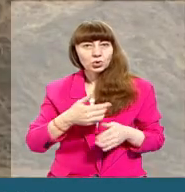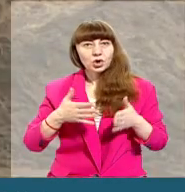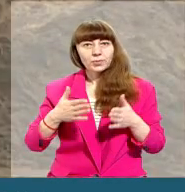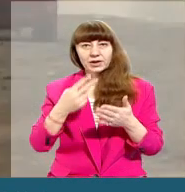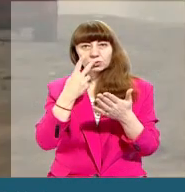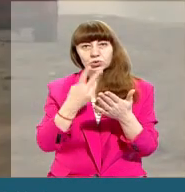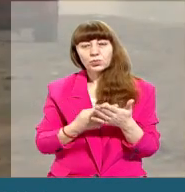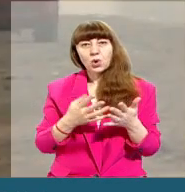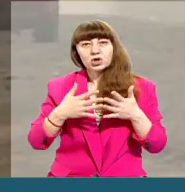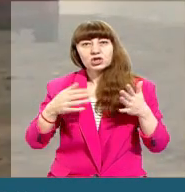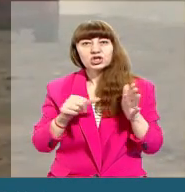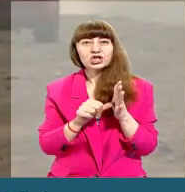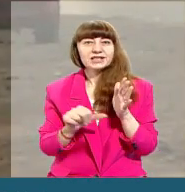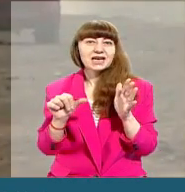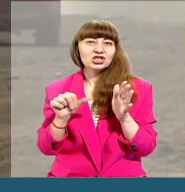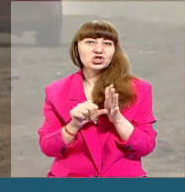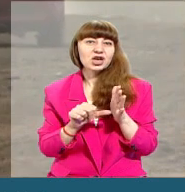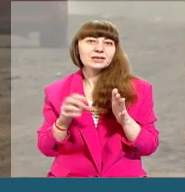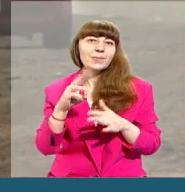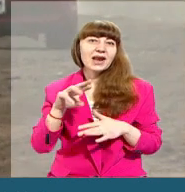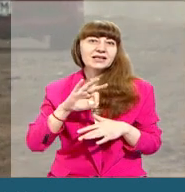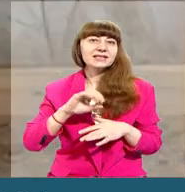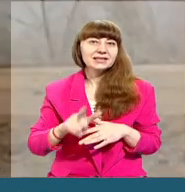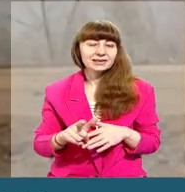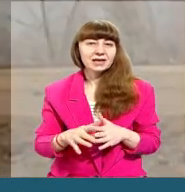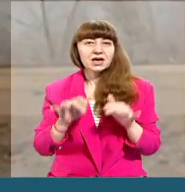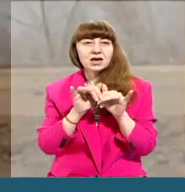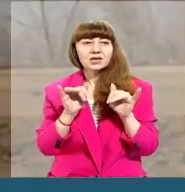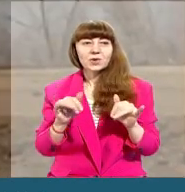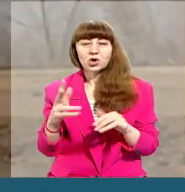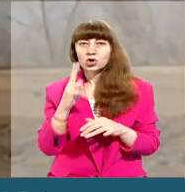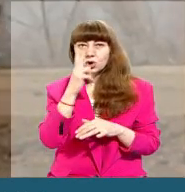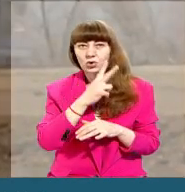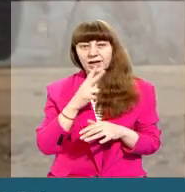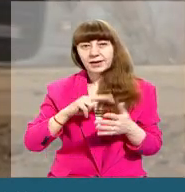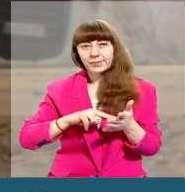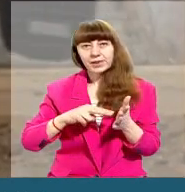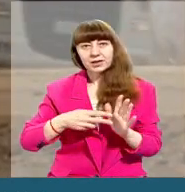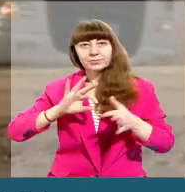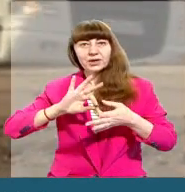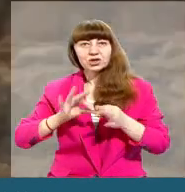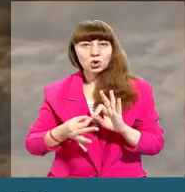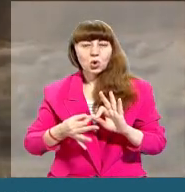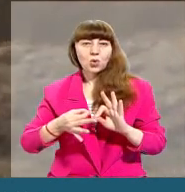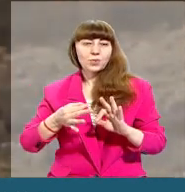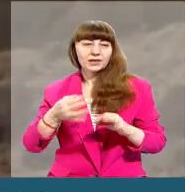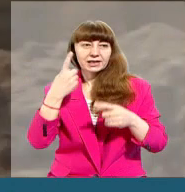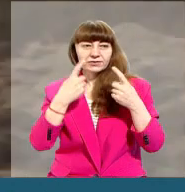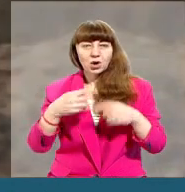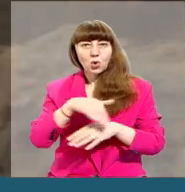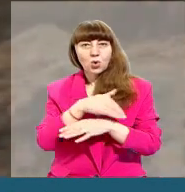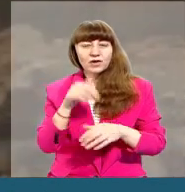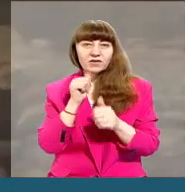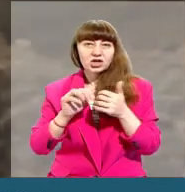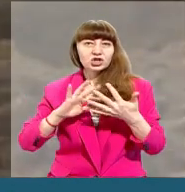отрасль предусмотрено более 66 миллиардов тенге. Разработан трехлетний план с подробной детализацией улиц в каждом